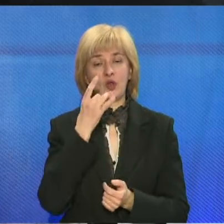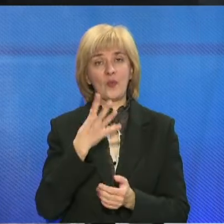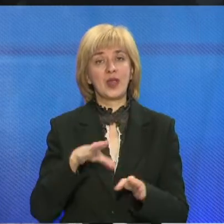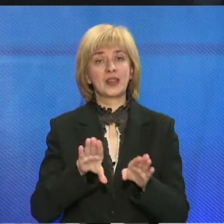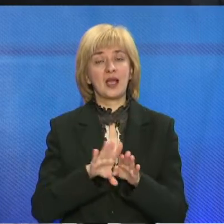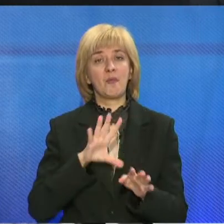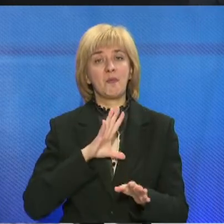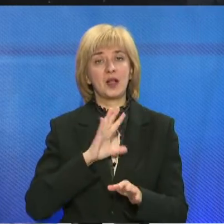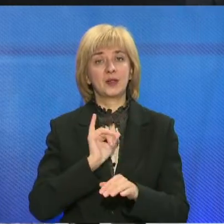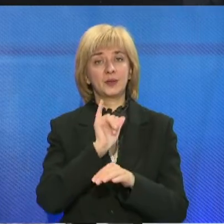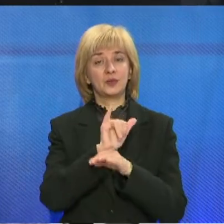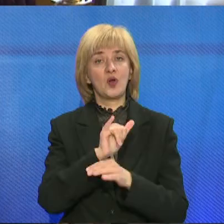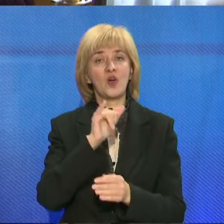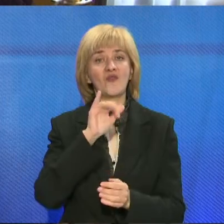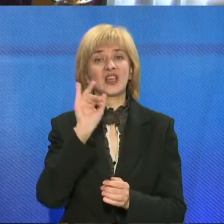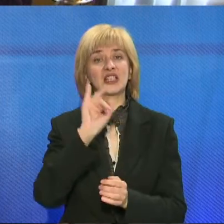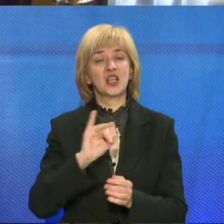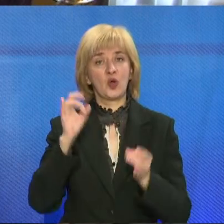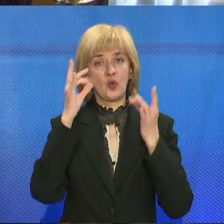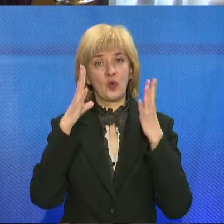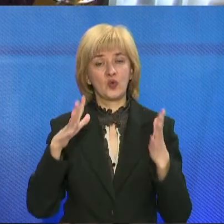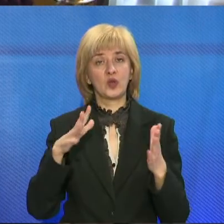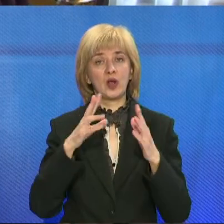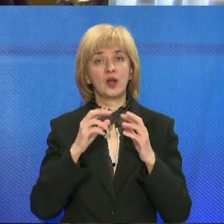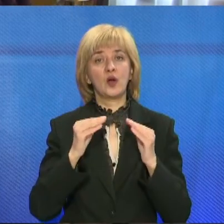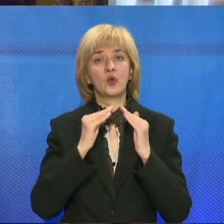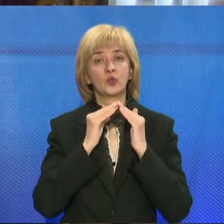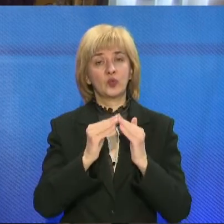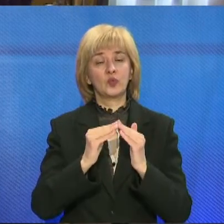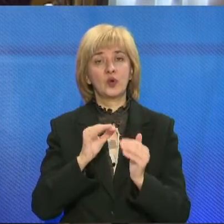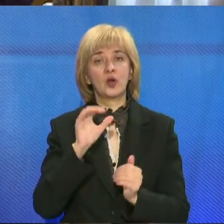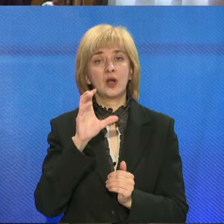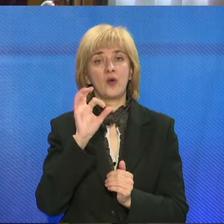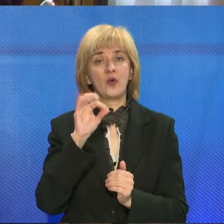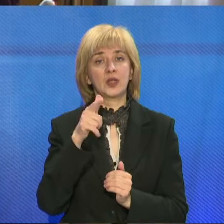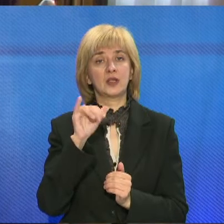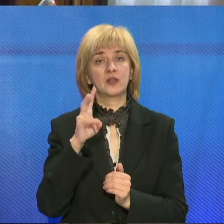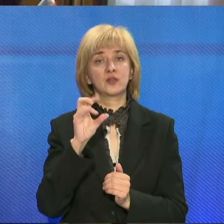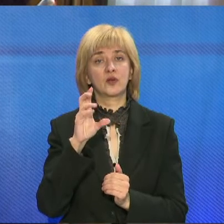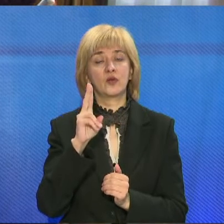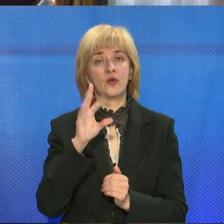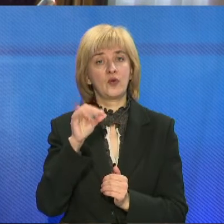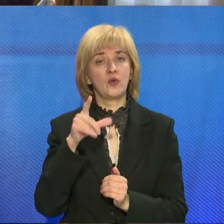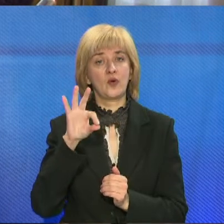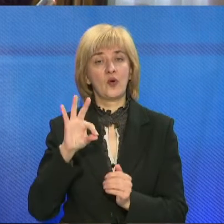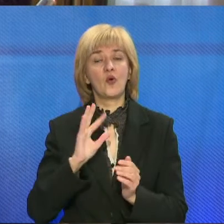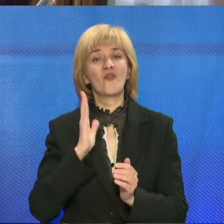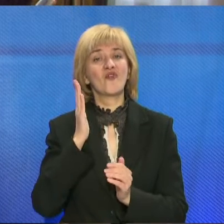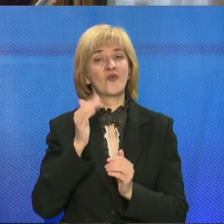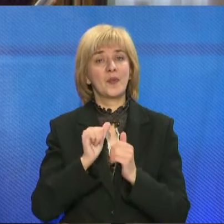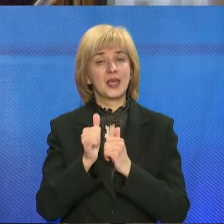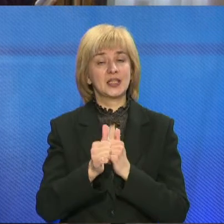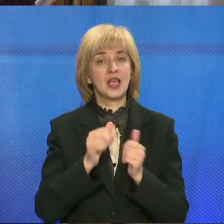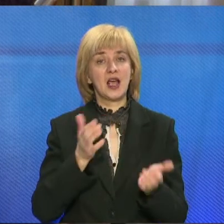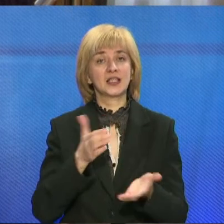Лук'янаў побывал у историко-культурной установе музей сядиба Михала Клеофаса Агинского Смаргонского района. Напереди ознаёмление со